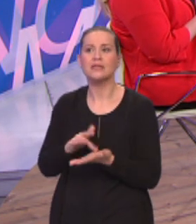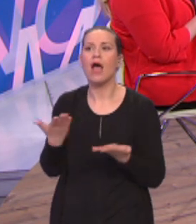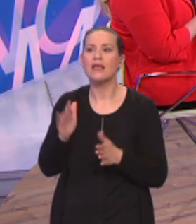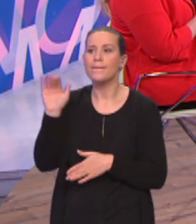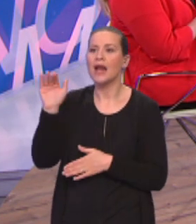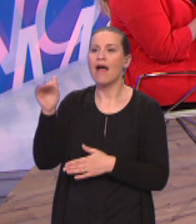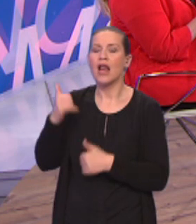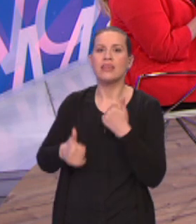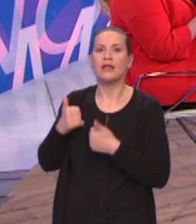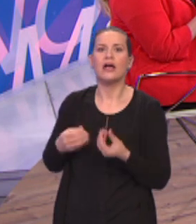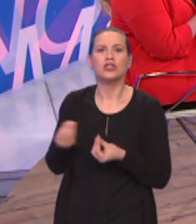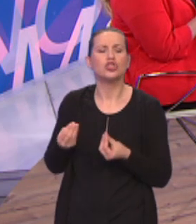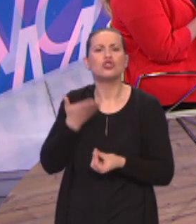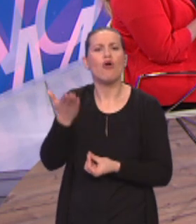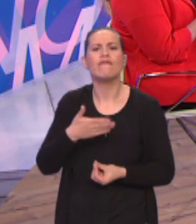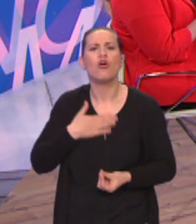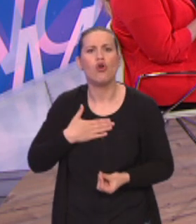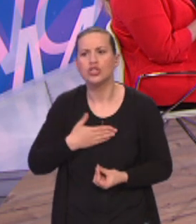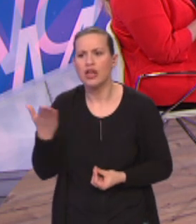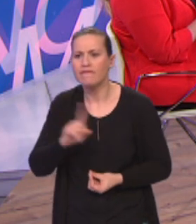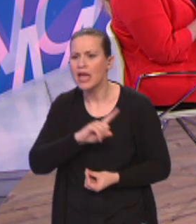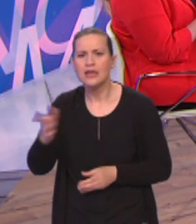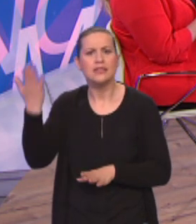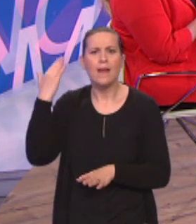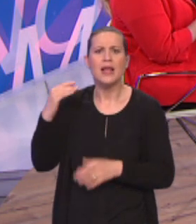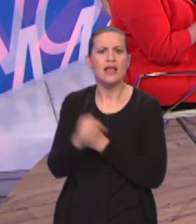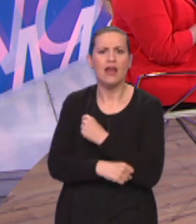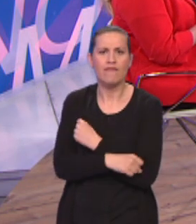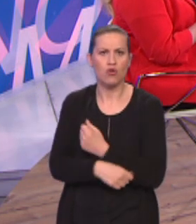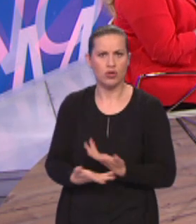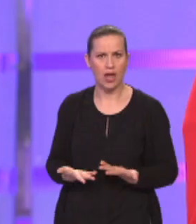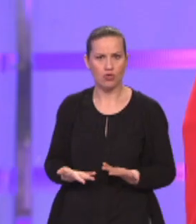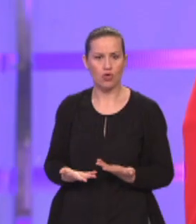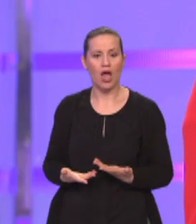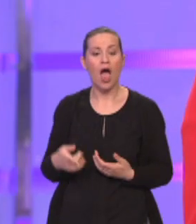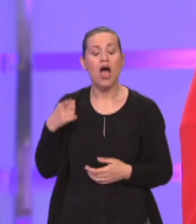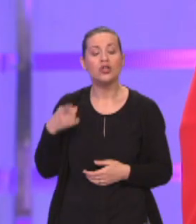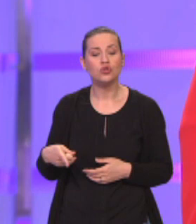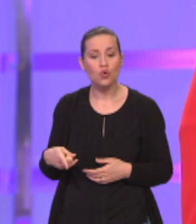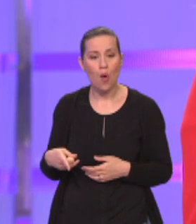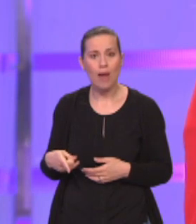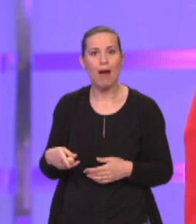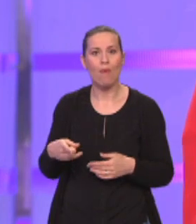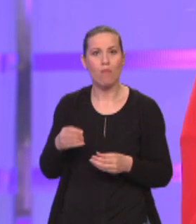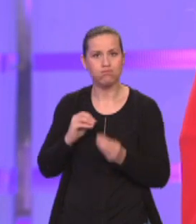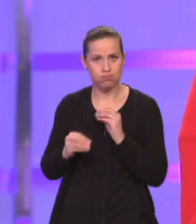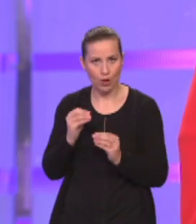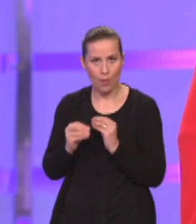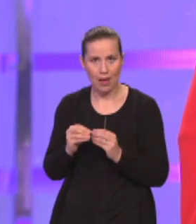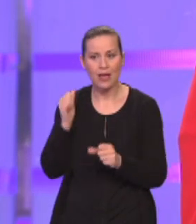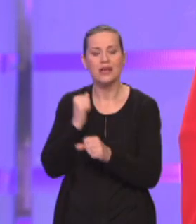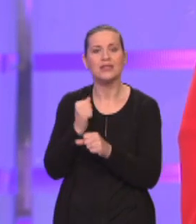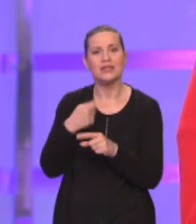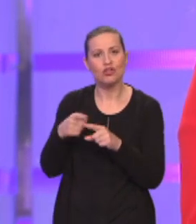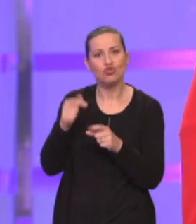na natječaje, pa šta vi hoćete, pa vi uopće niste bili na fakultetu. Dakle, već tu imamo kamen spoticanja, jer raditi s